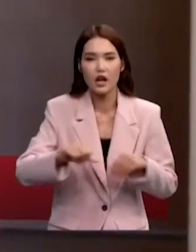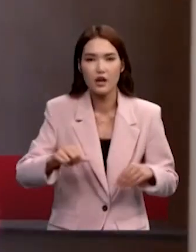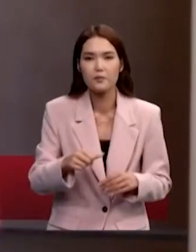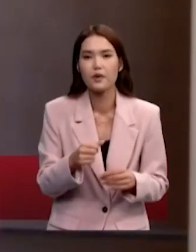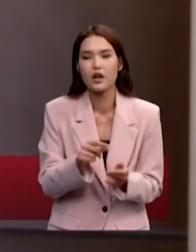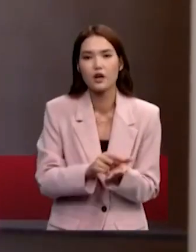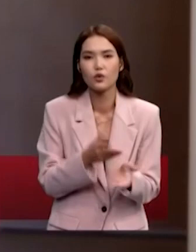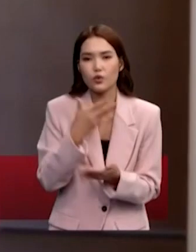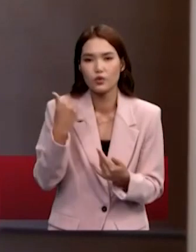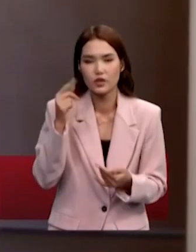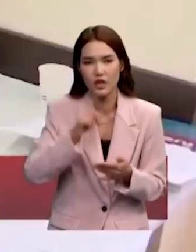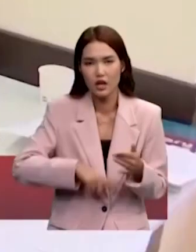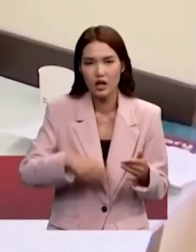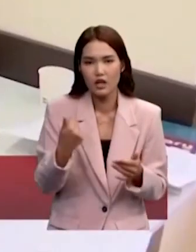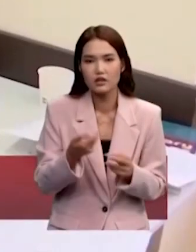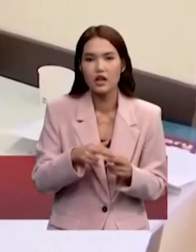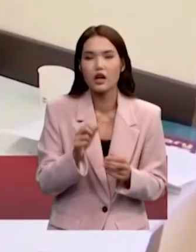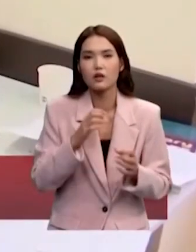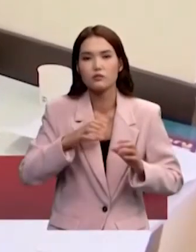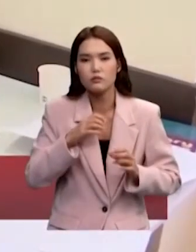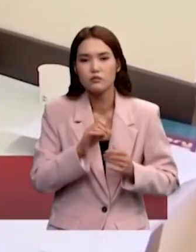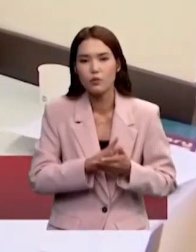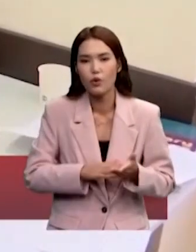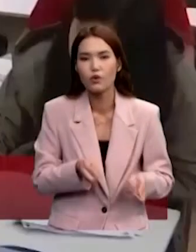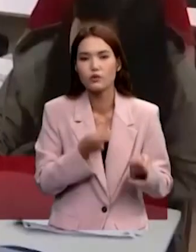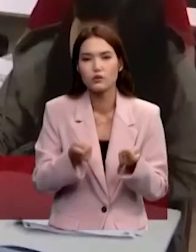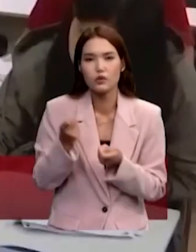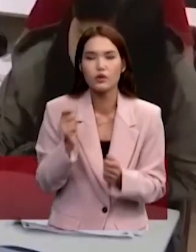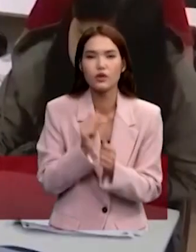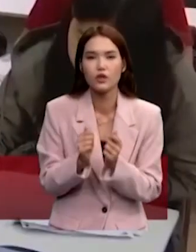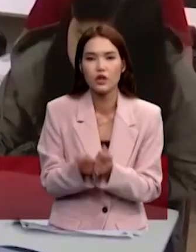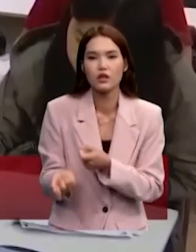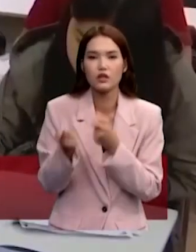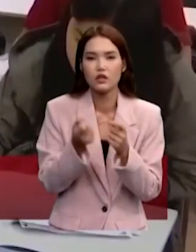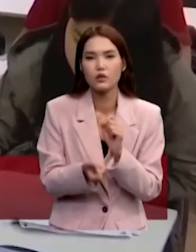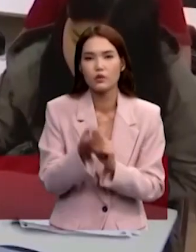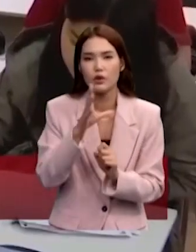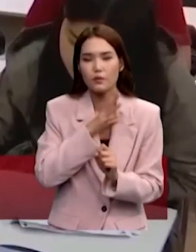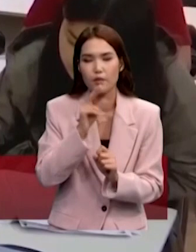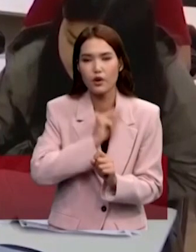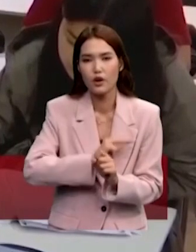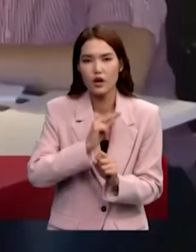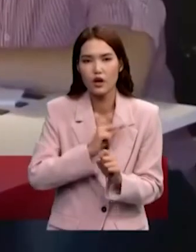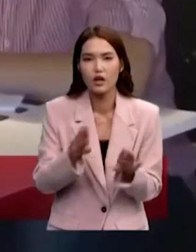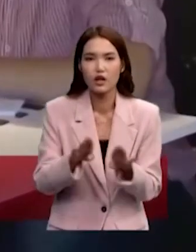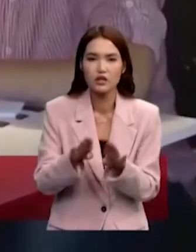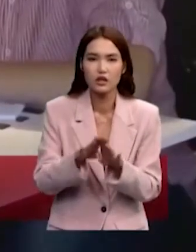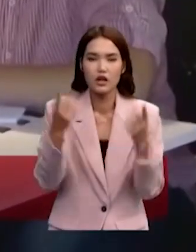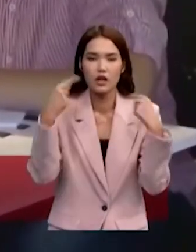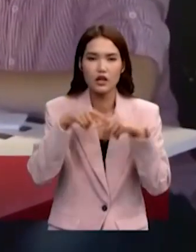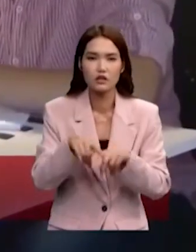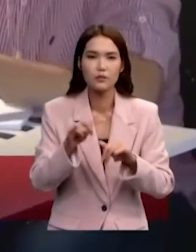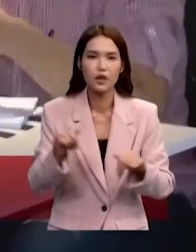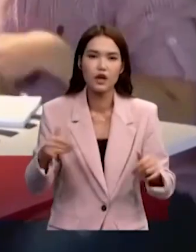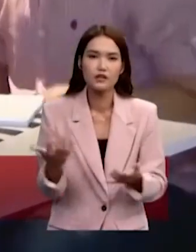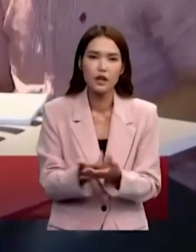По мнению экспертов, нашим студентам придется подождать еще лет 5, чтобы чат GPT смог написать им дипломную работу. Потому что пока искусственный разум получает